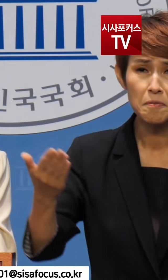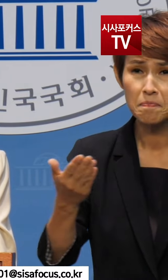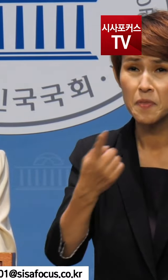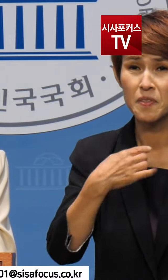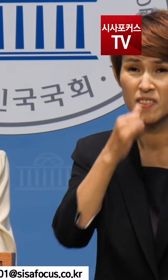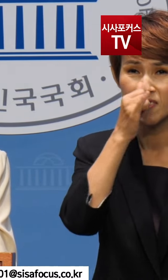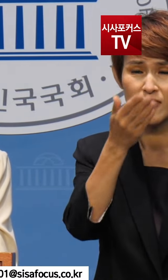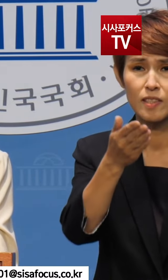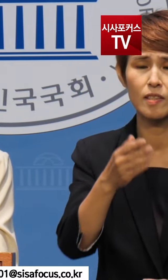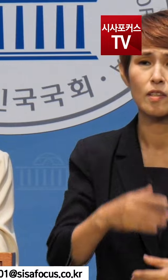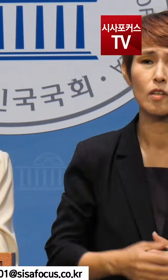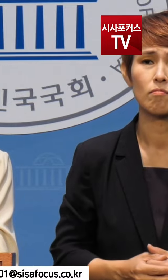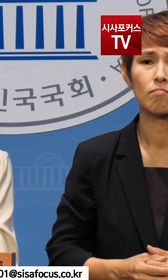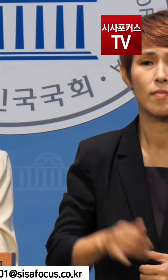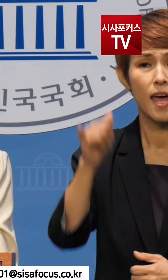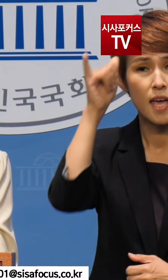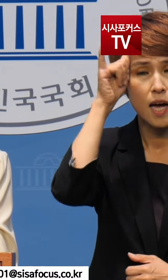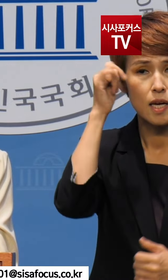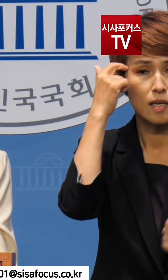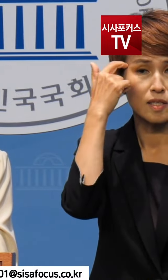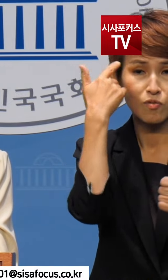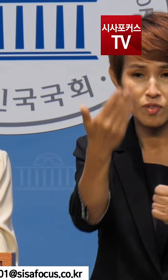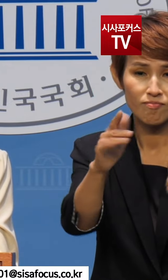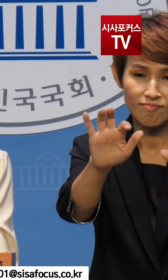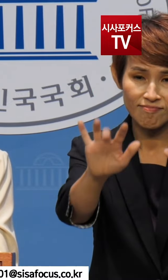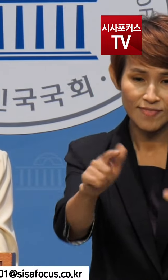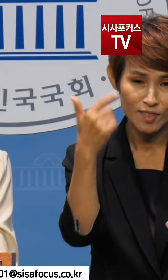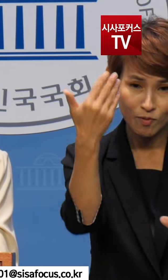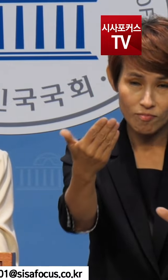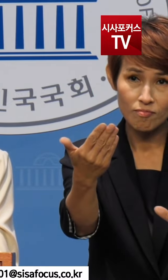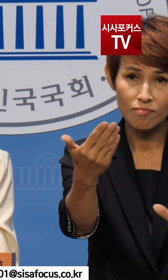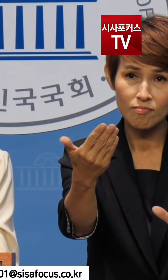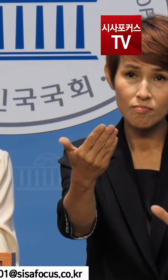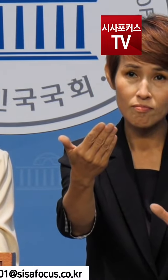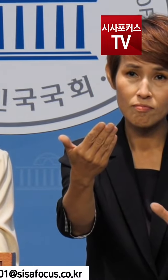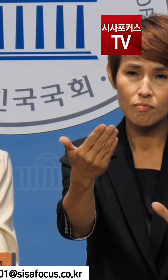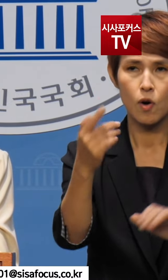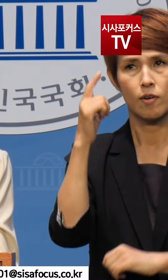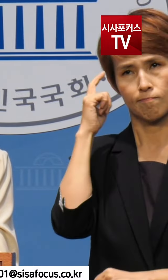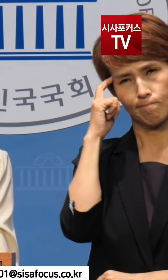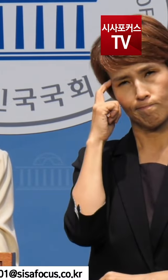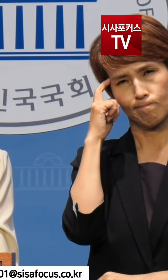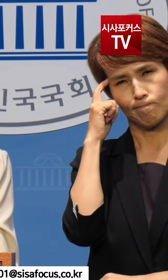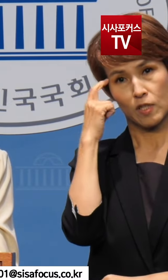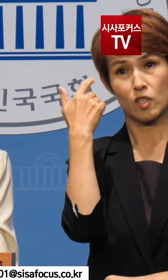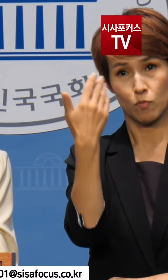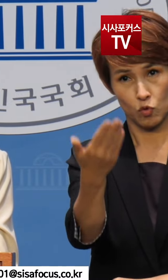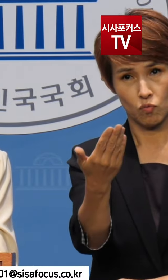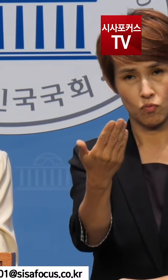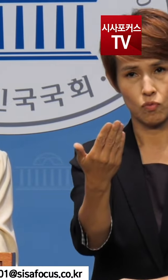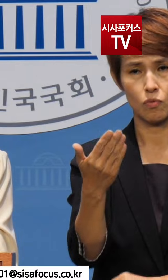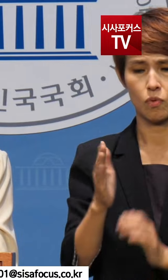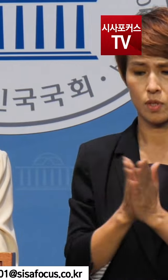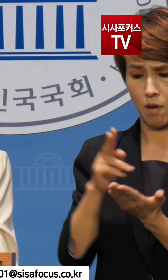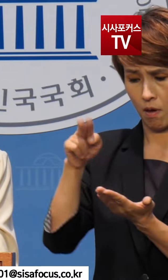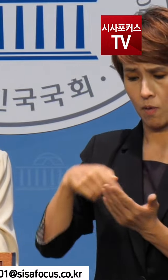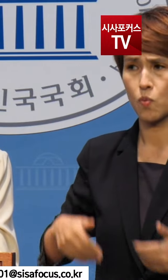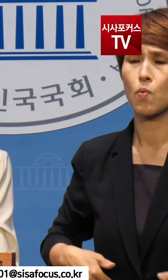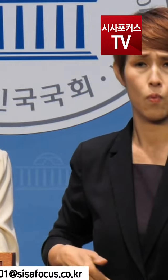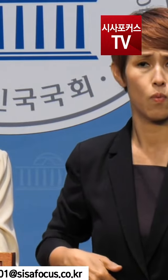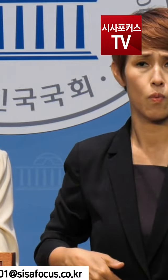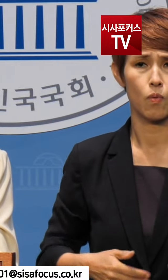해보셨겠지만 ChatGPT에도 질문을 하지 않습니까? 질문을 하기 위해서는 생각하는 힘이 필요하고 그것을 위해서 독서가 먼저 필요한